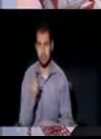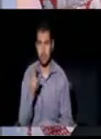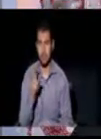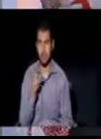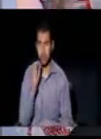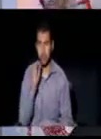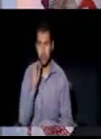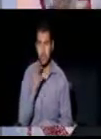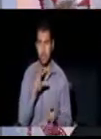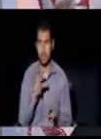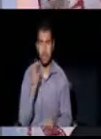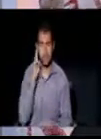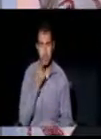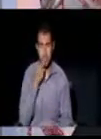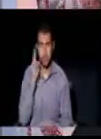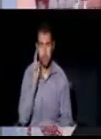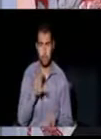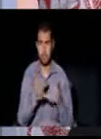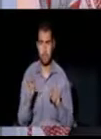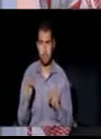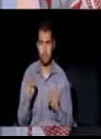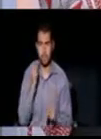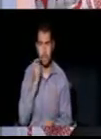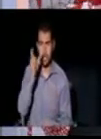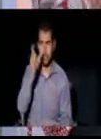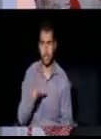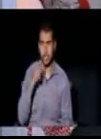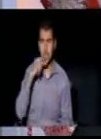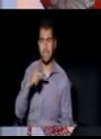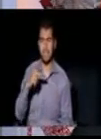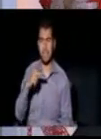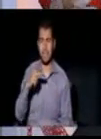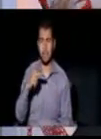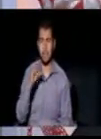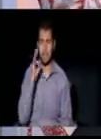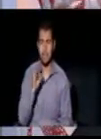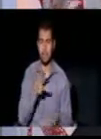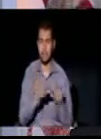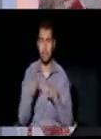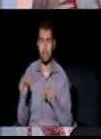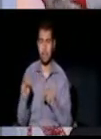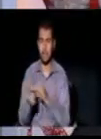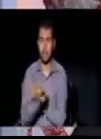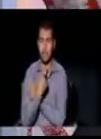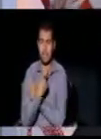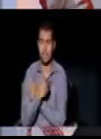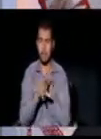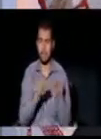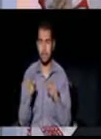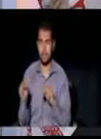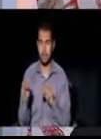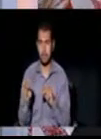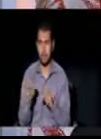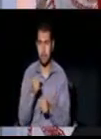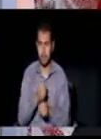الاسوياء، هم مثلا في حاجات مثلا مش عارفين ياخدوا حقوقهم، ان هم يطلعوا رخصه سياره